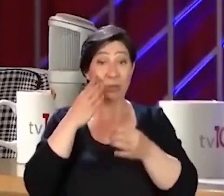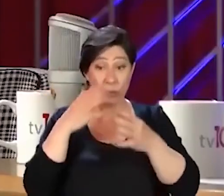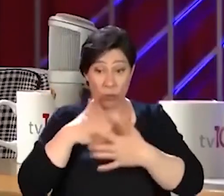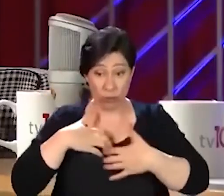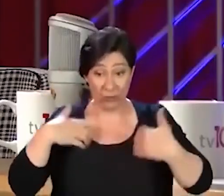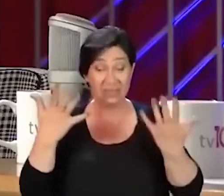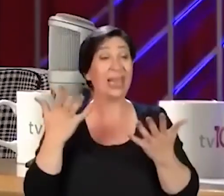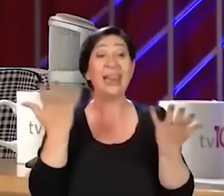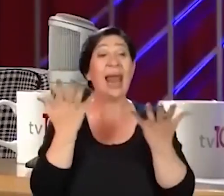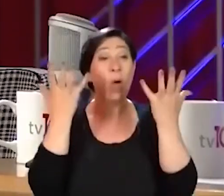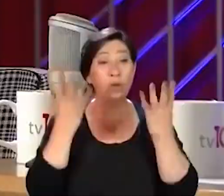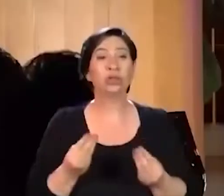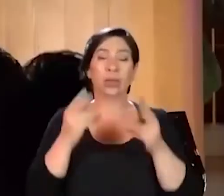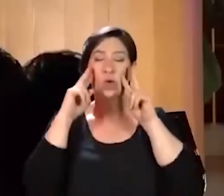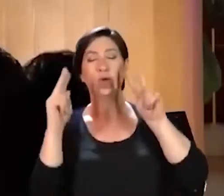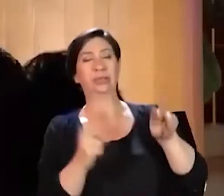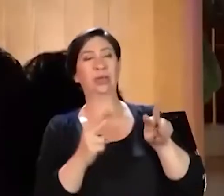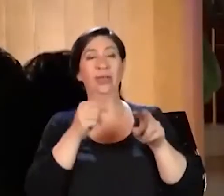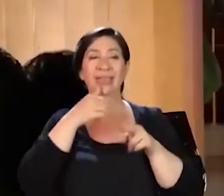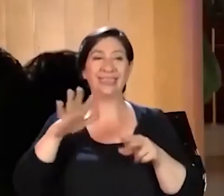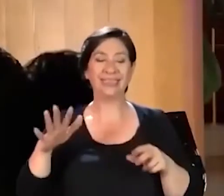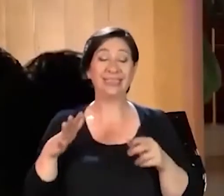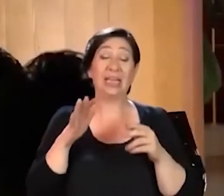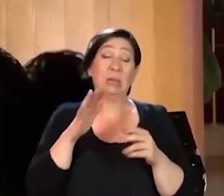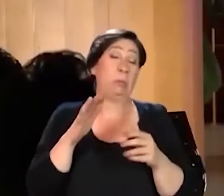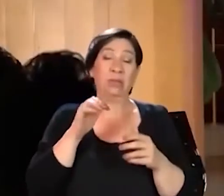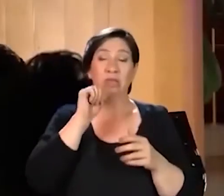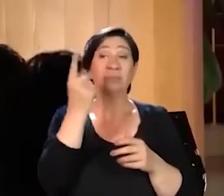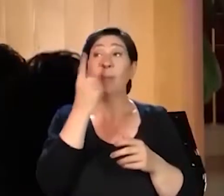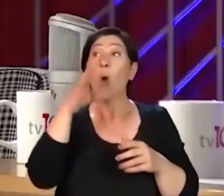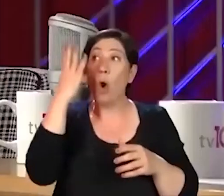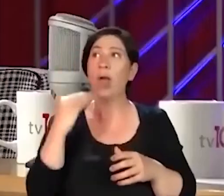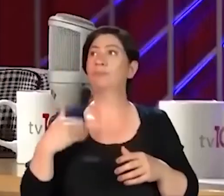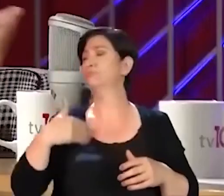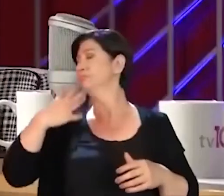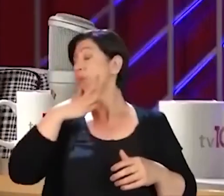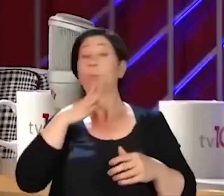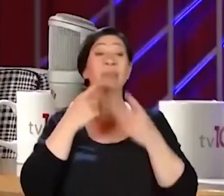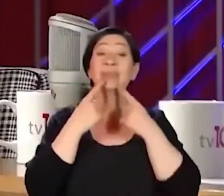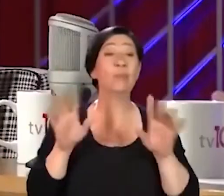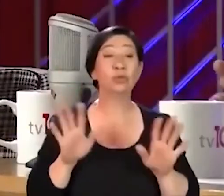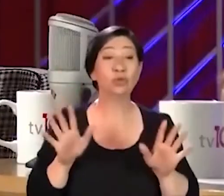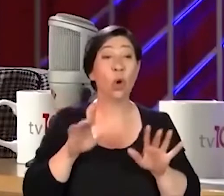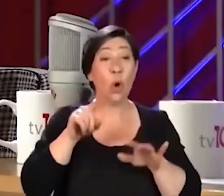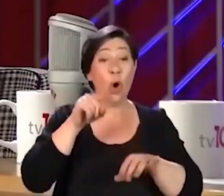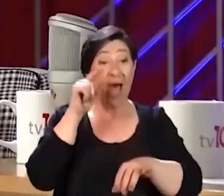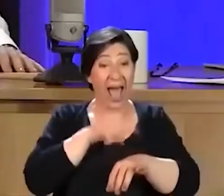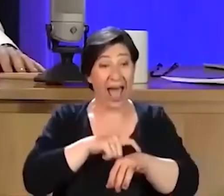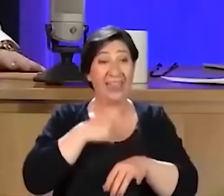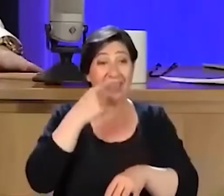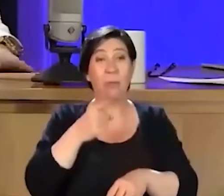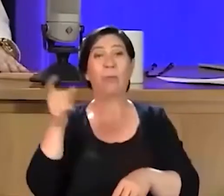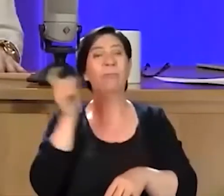neler olabileceğini esasında gösteriyor Deniz Ama tabi hiçbir zaman Öğrendim demiyorsunuz öğrendim Dediğin gün kafaya